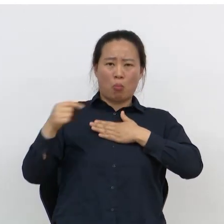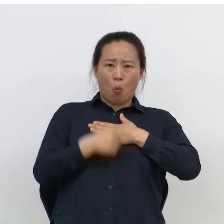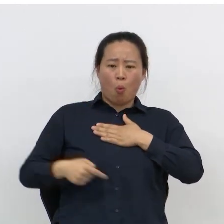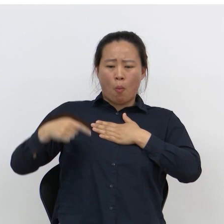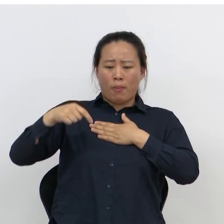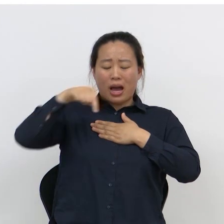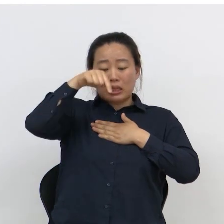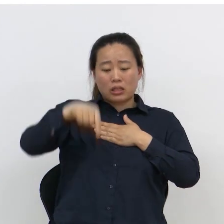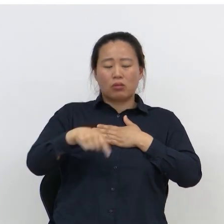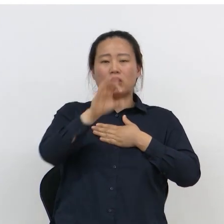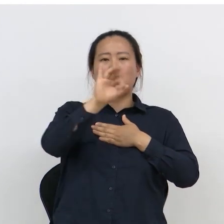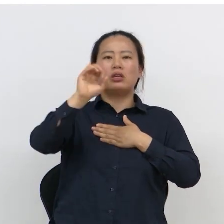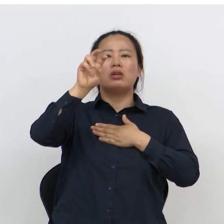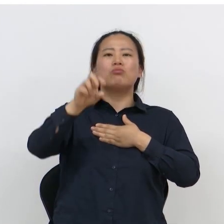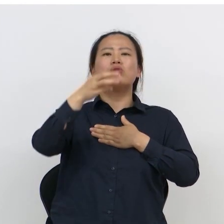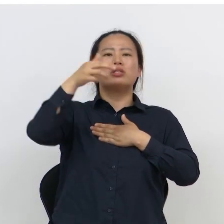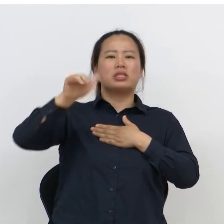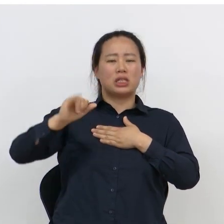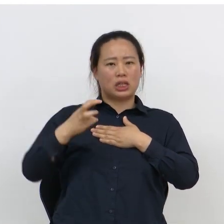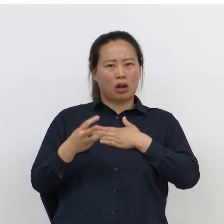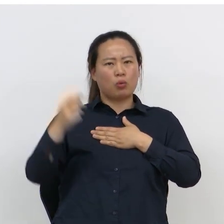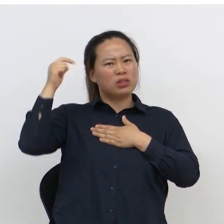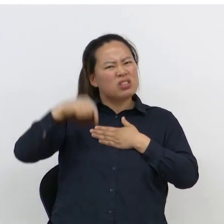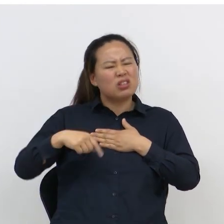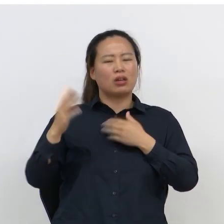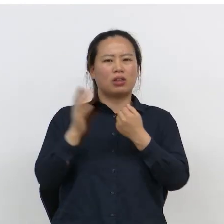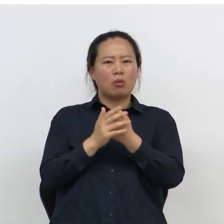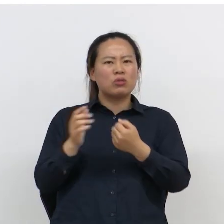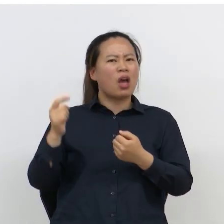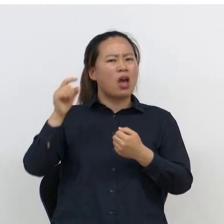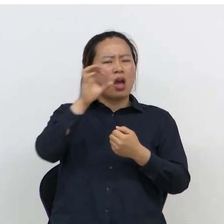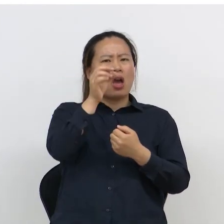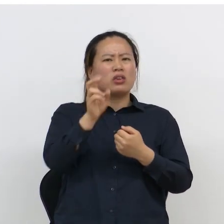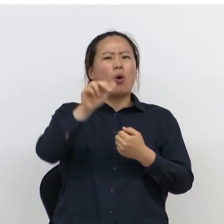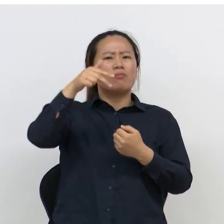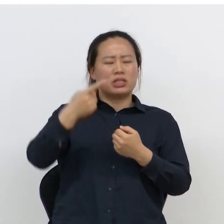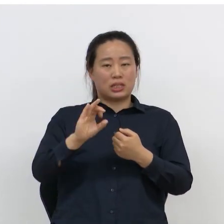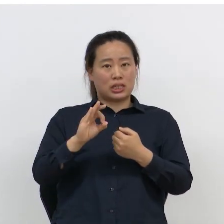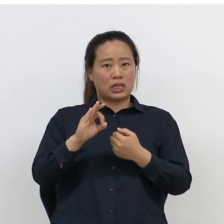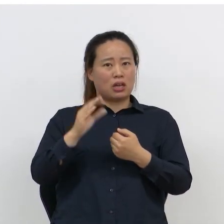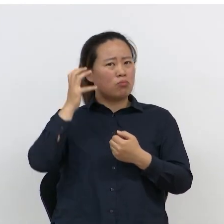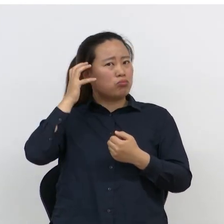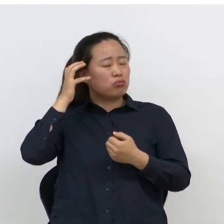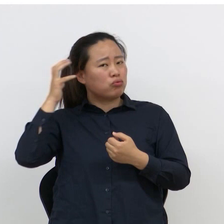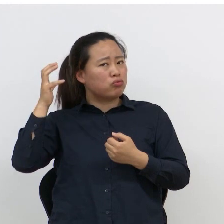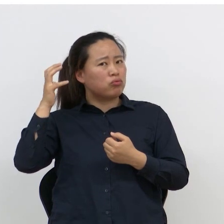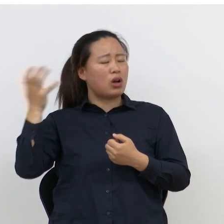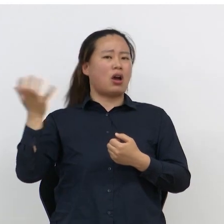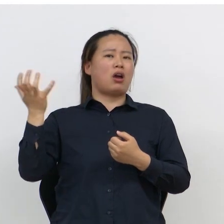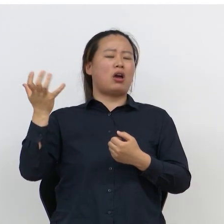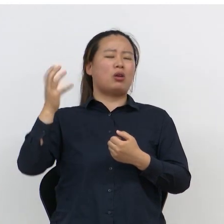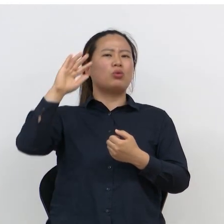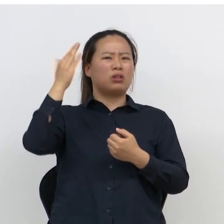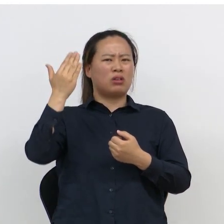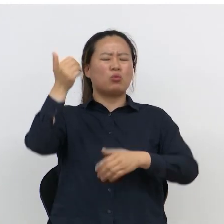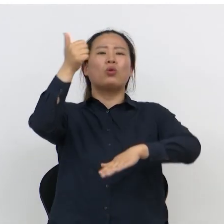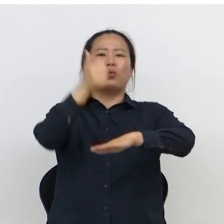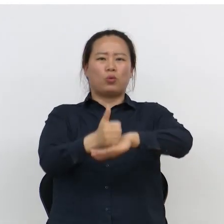때문에 단백질들이 모이고 염증 세포들이 모여서 공격을 하기 시작합니다. 그러면은 최종적으로는요,